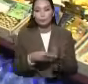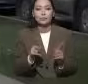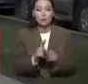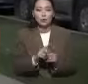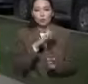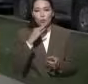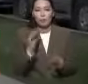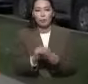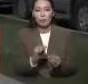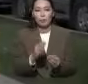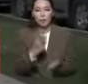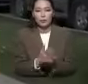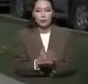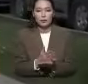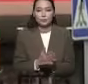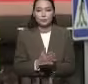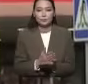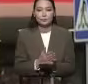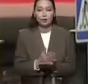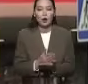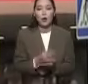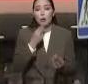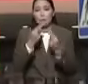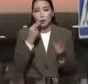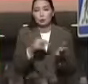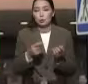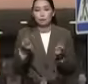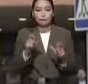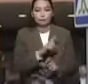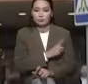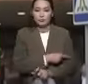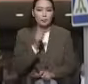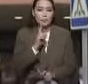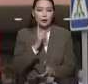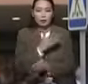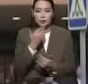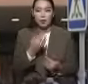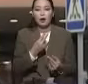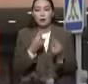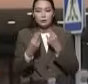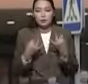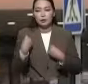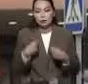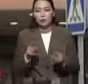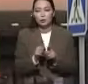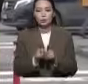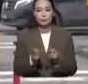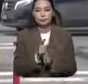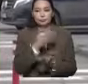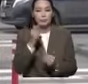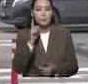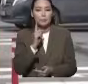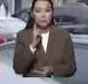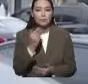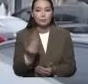отыр. Бағалардан өзгеріс байқалмадым. Әзірше азық-түлік киімнің бағасы өзгеріссіз деп айта аламын, қиындықсыз ала аламын. Әзірге